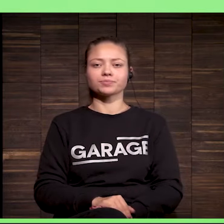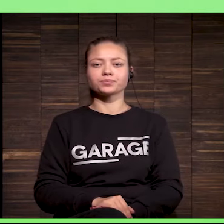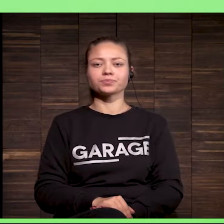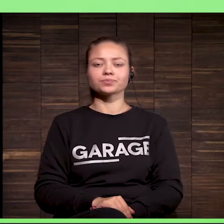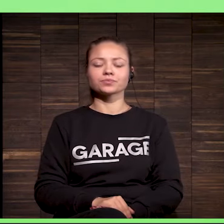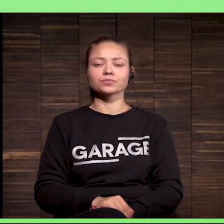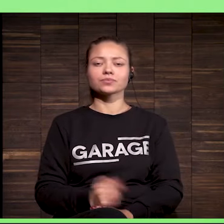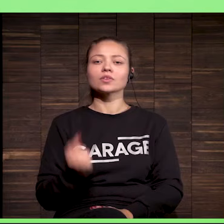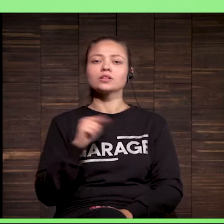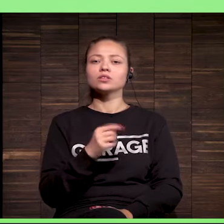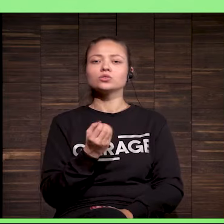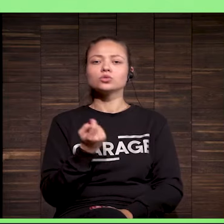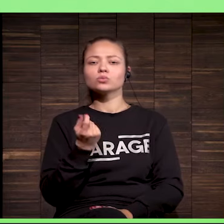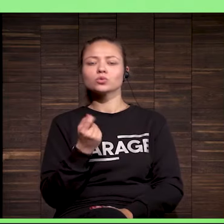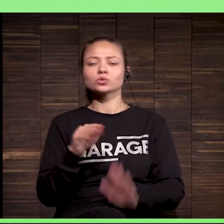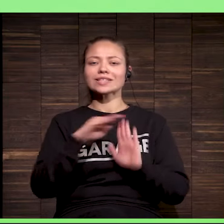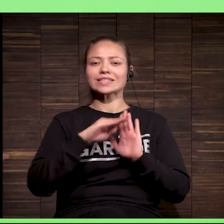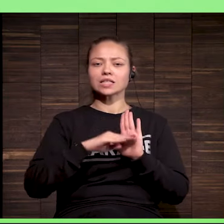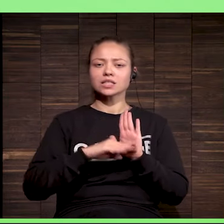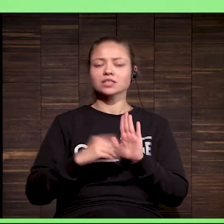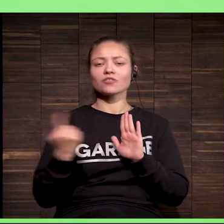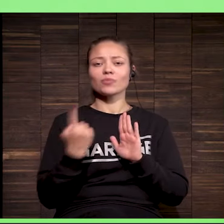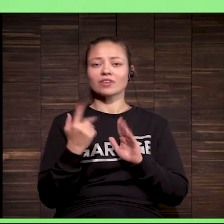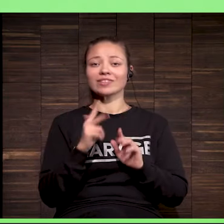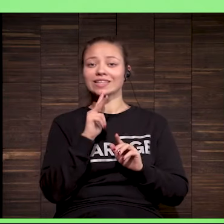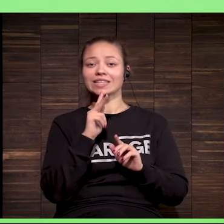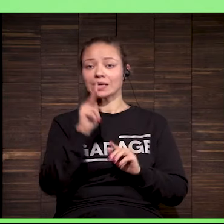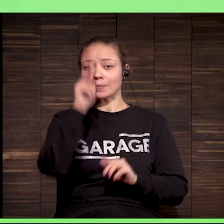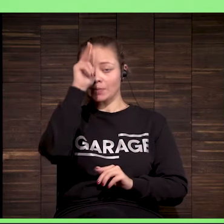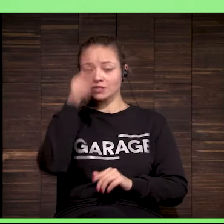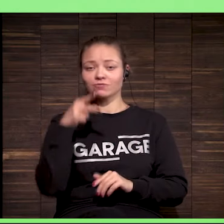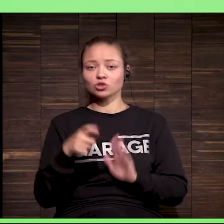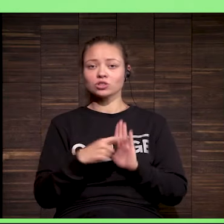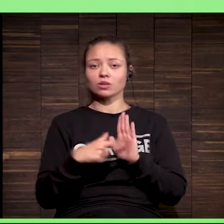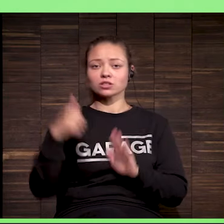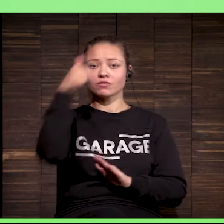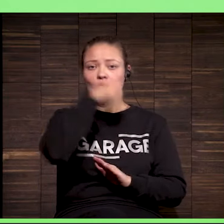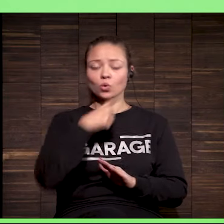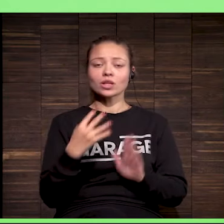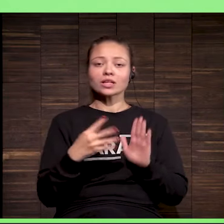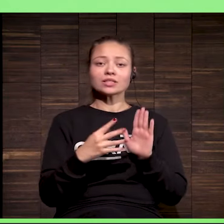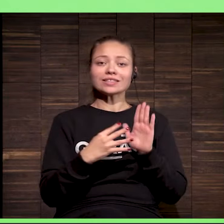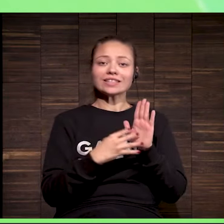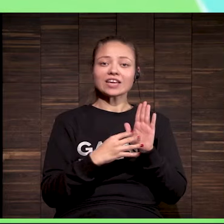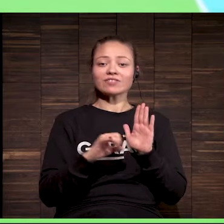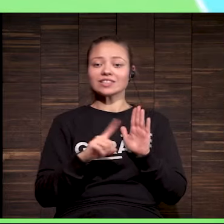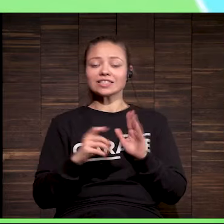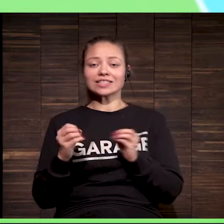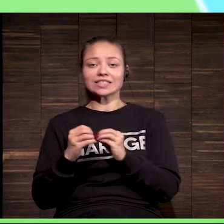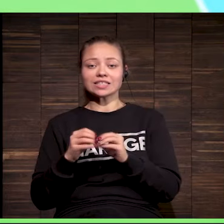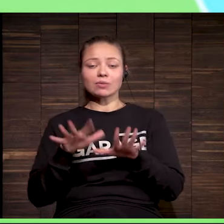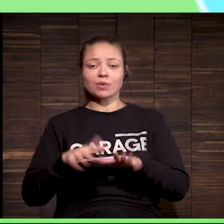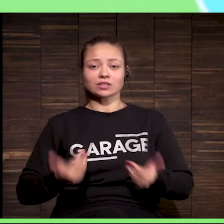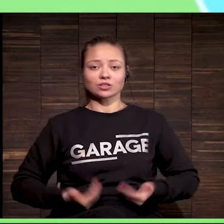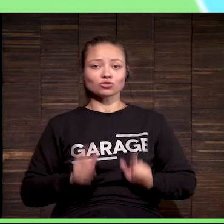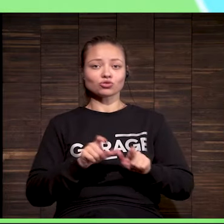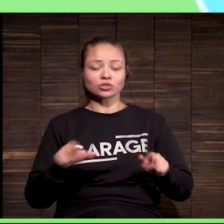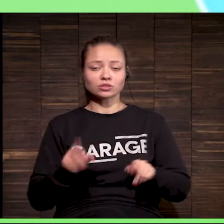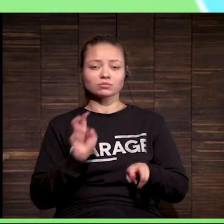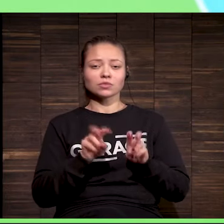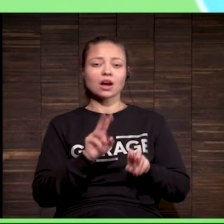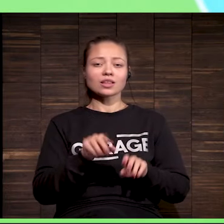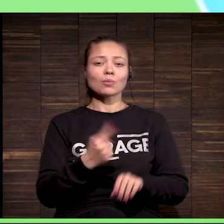здесь еще немножко статистики в первые три месяца 2017 года 9 из 10 местных жителей посетили по